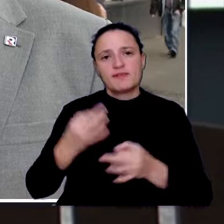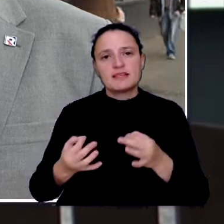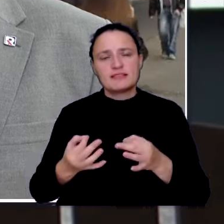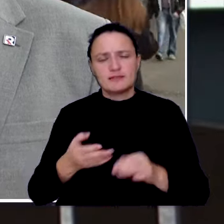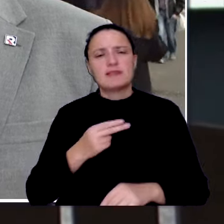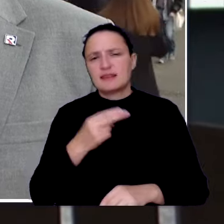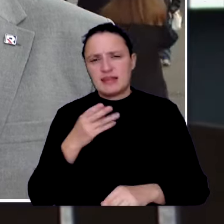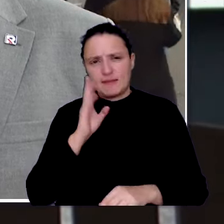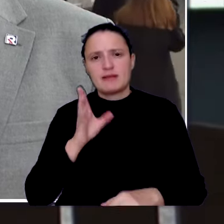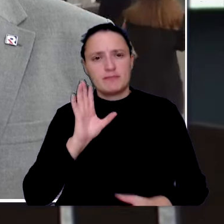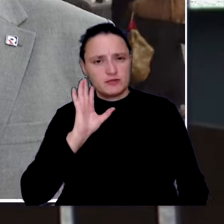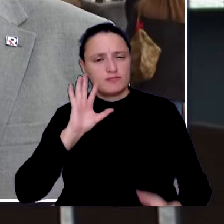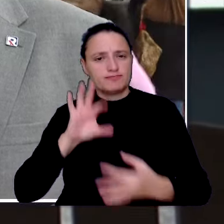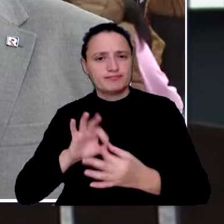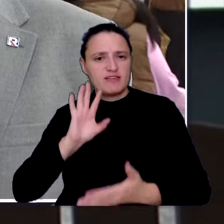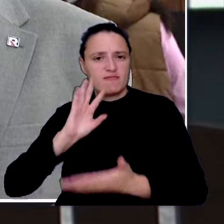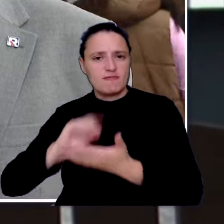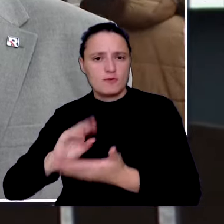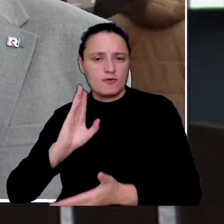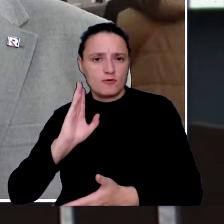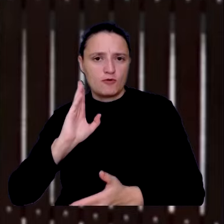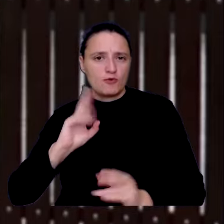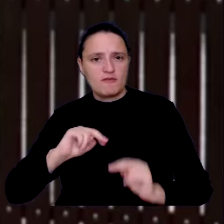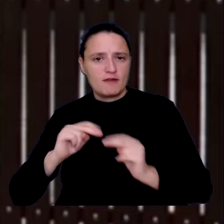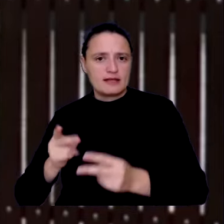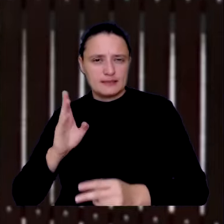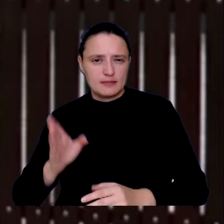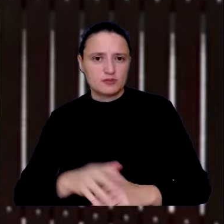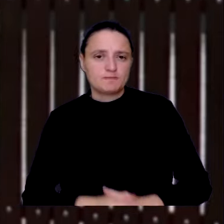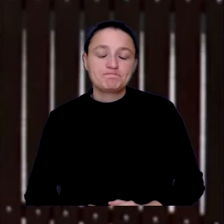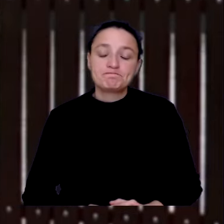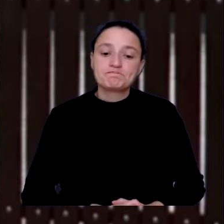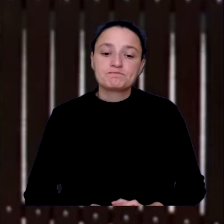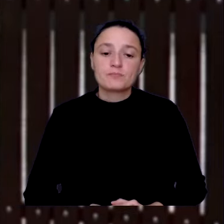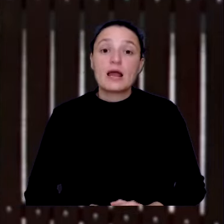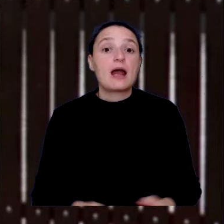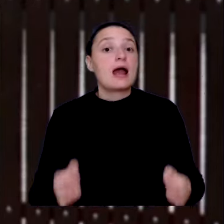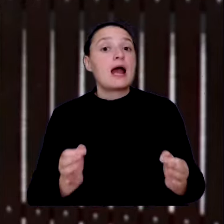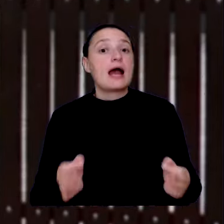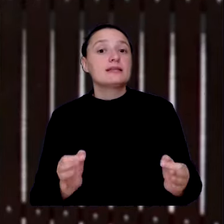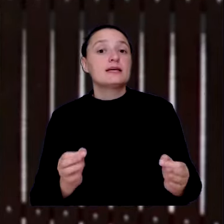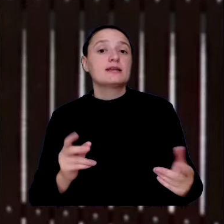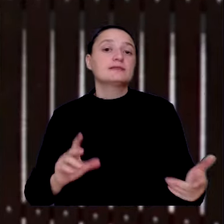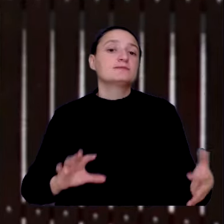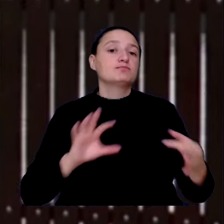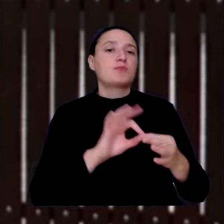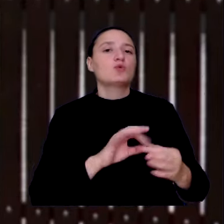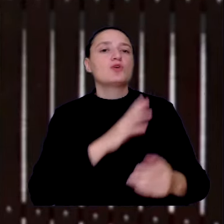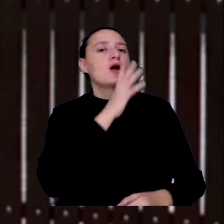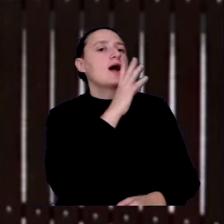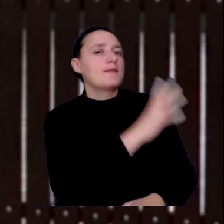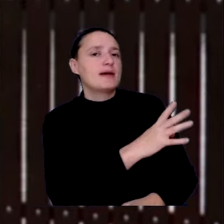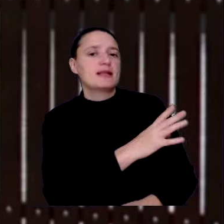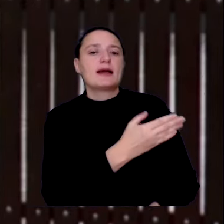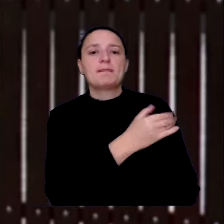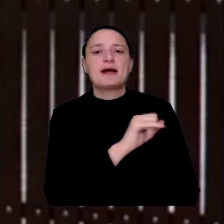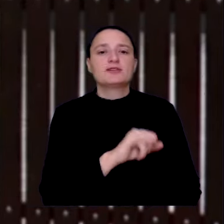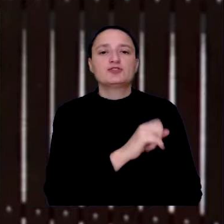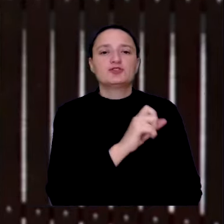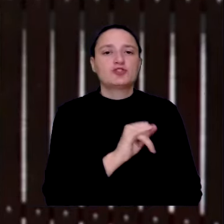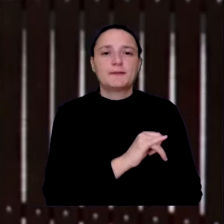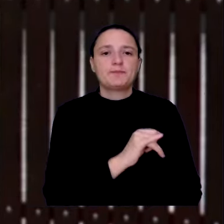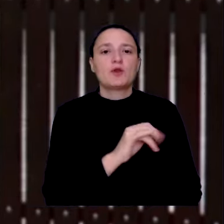tematu wracać. No właśnie, a tymczasem przenosimy się zza ocean. Tam jest Maciej Rusiński,